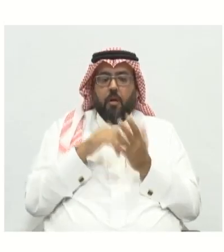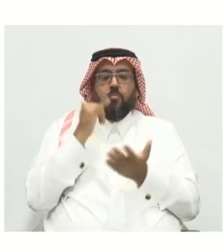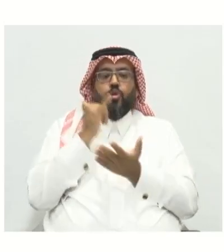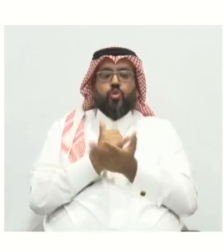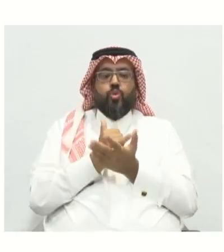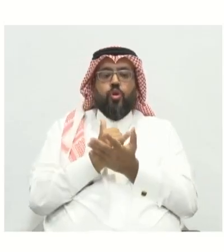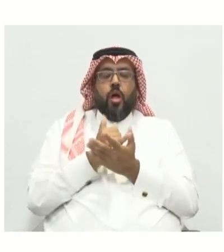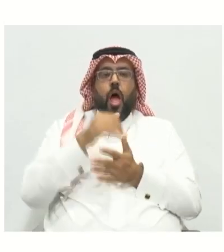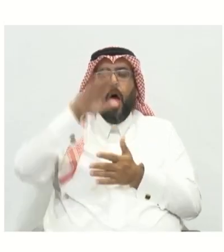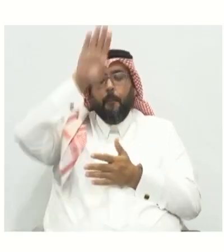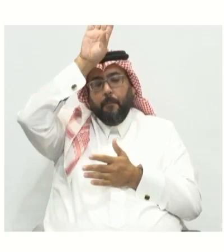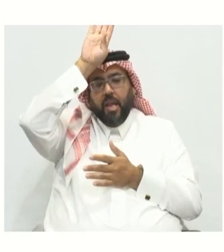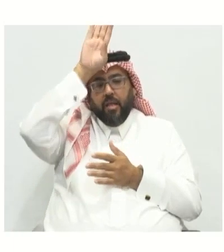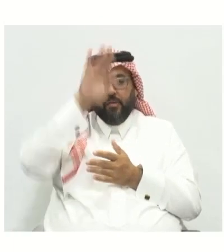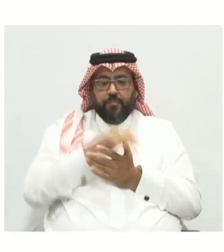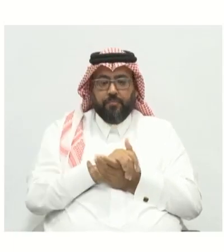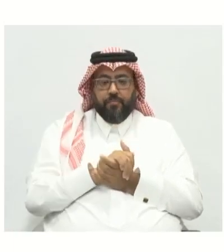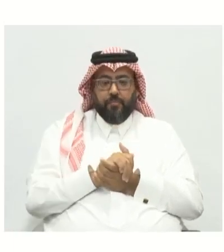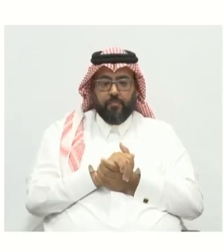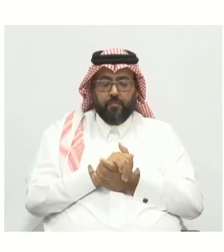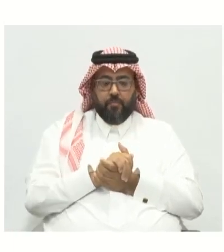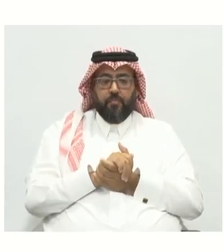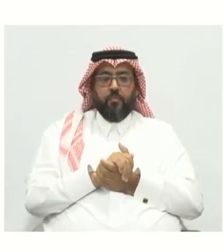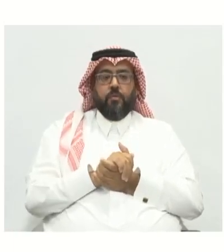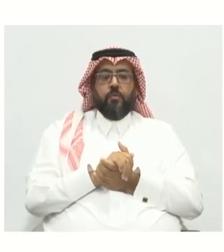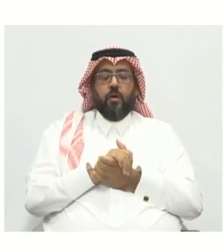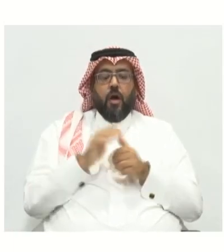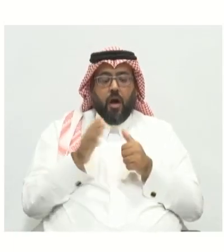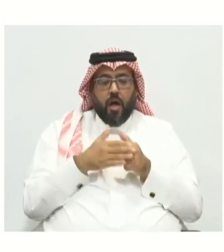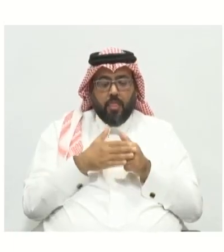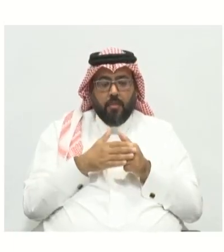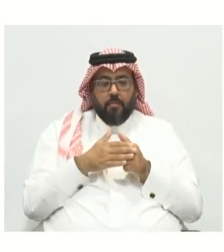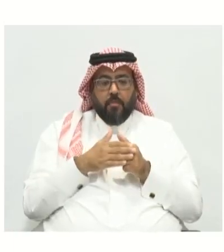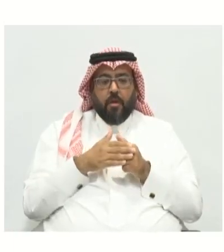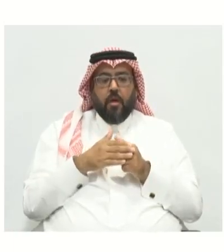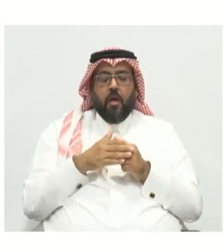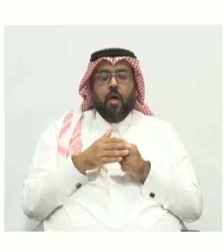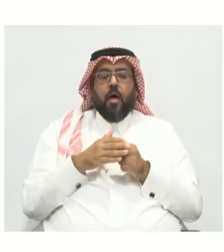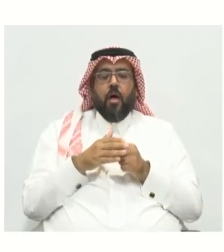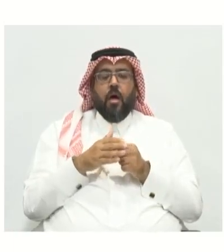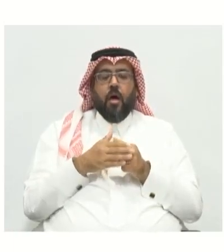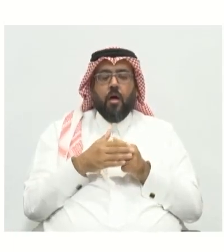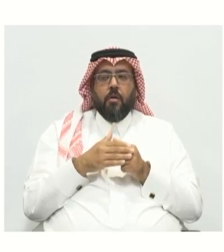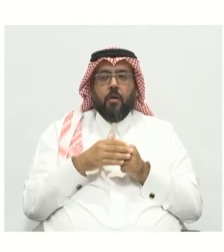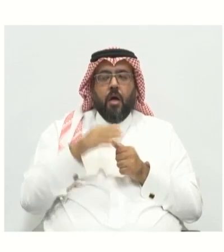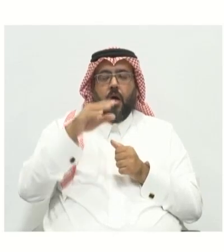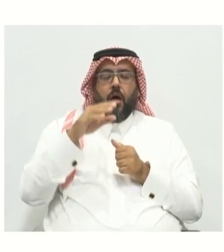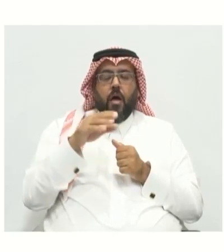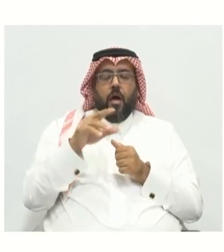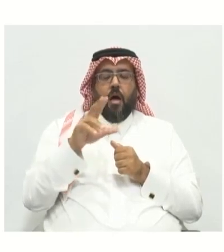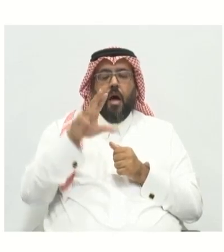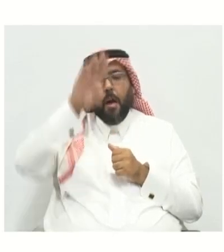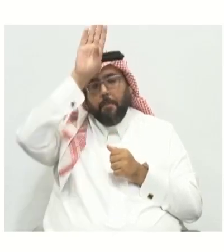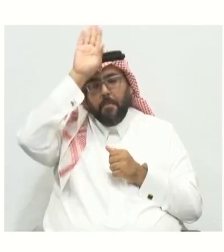مرجعيتها ماذا الى الملك وخادم الحرمين الشريفين يحفظه الله حيث تتعاون فيما بينها